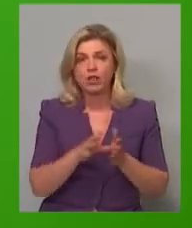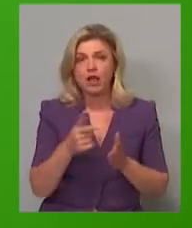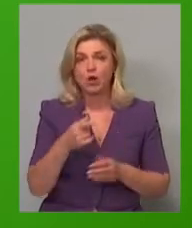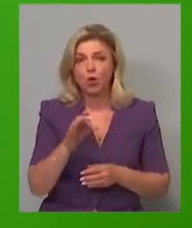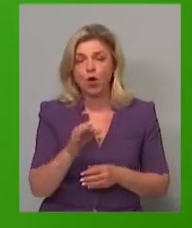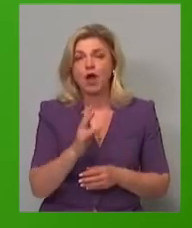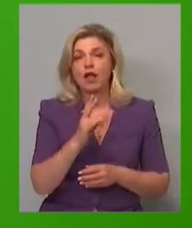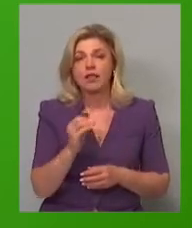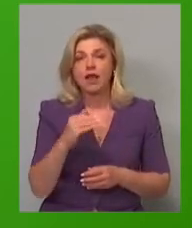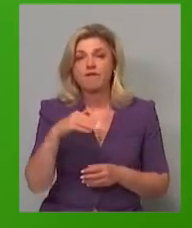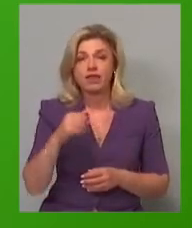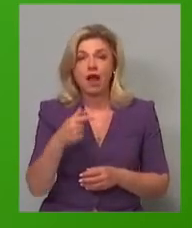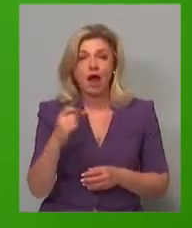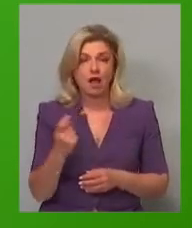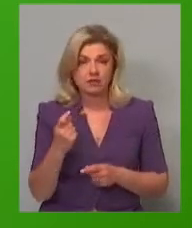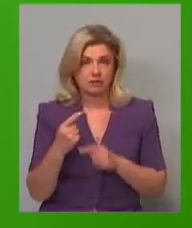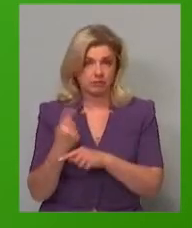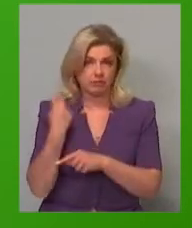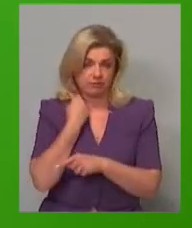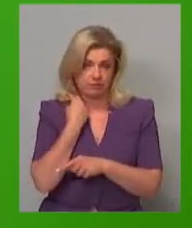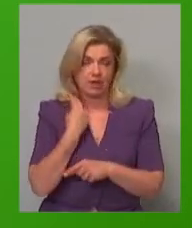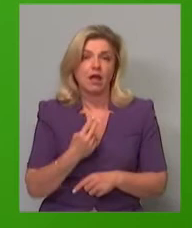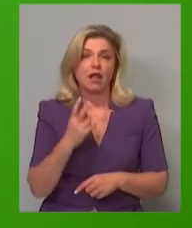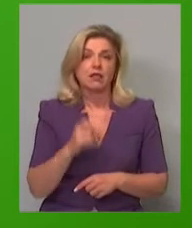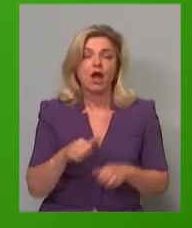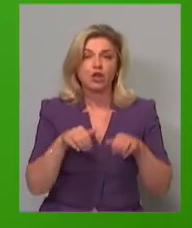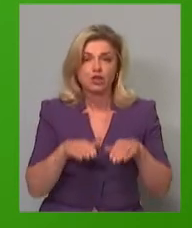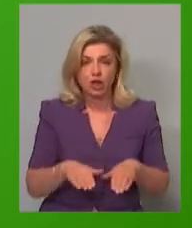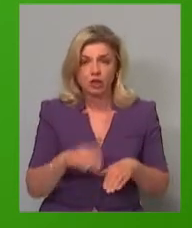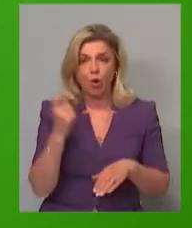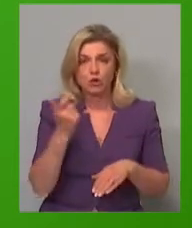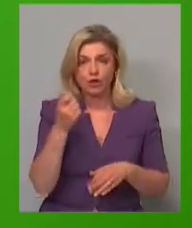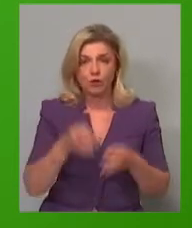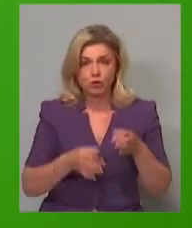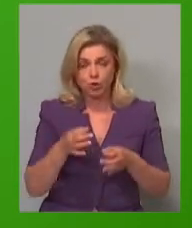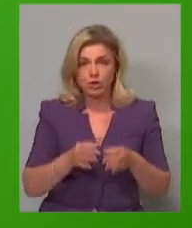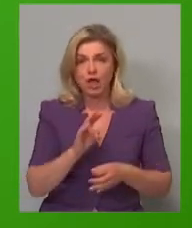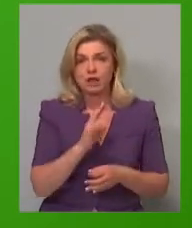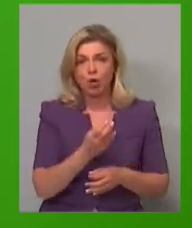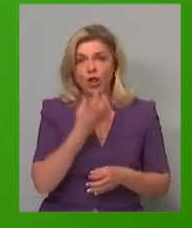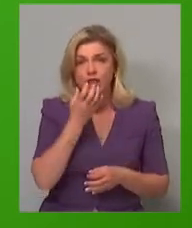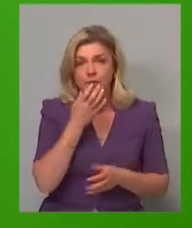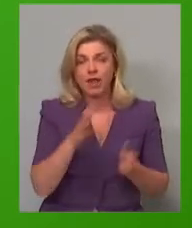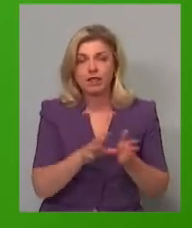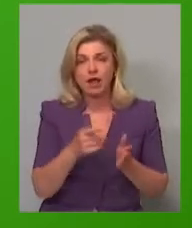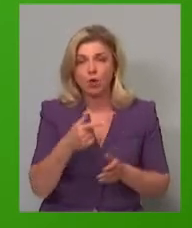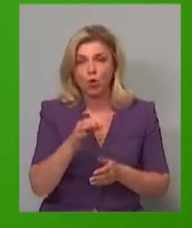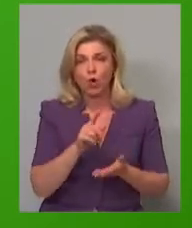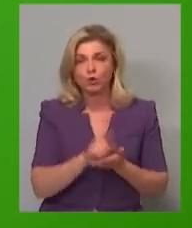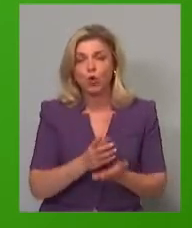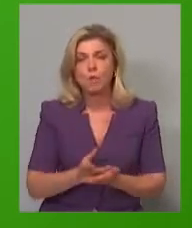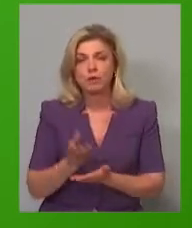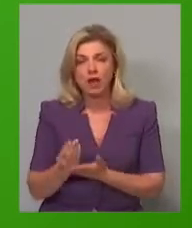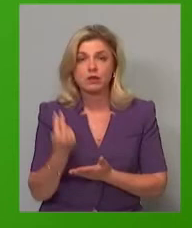компанії «Нафтогаз України». На підставі рішення Господарського суду Миколаївської області «Миколаївоблтеплоенерго» має сплатити цей борг у